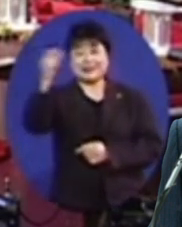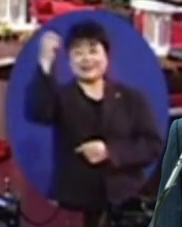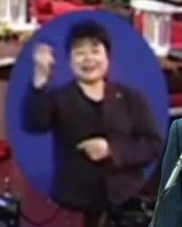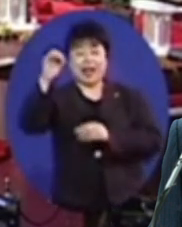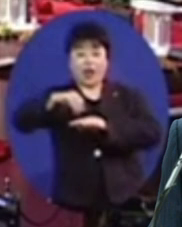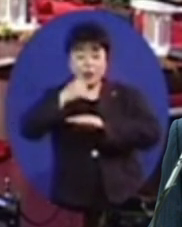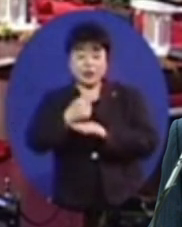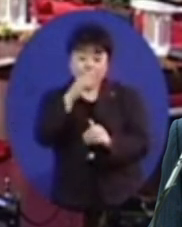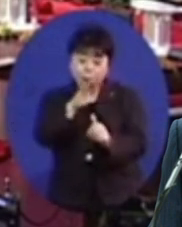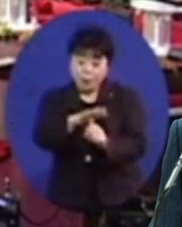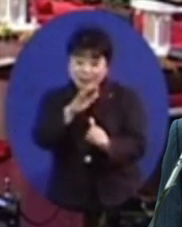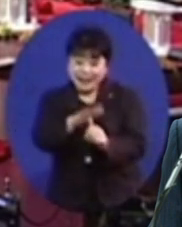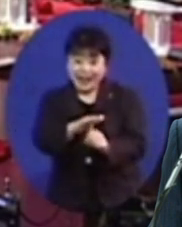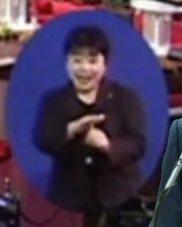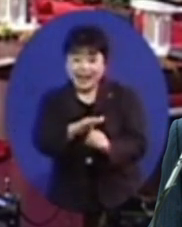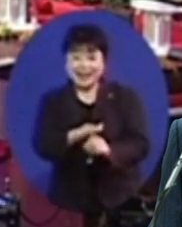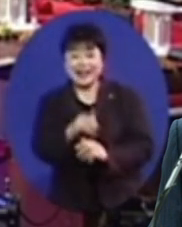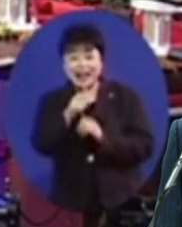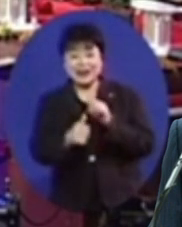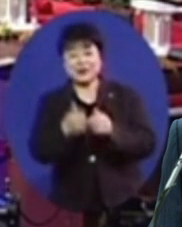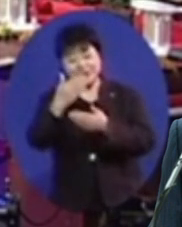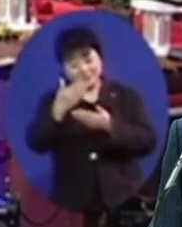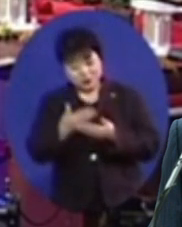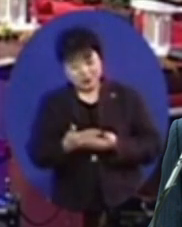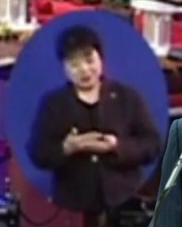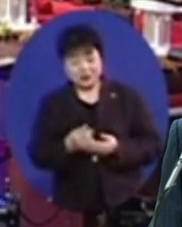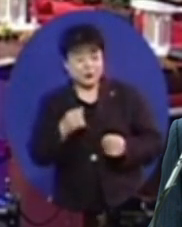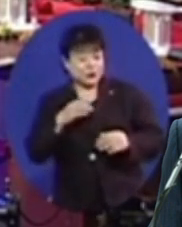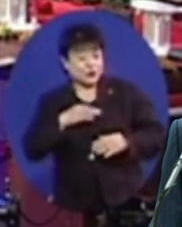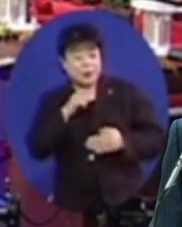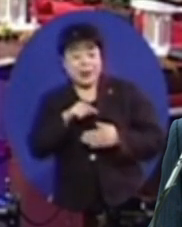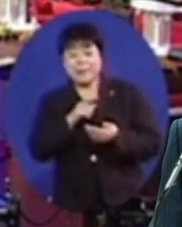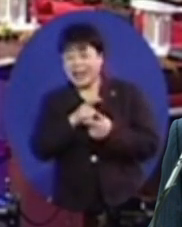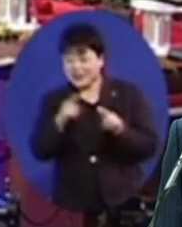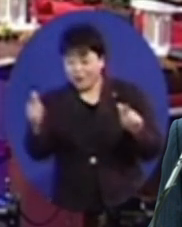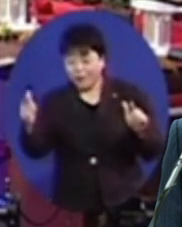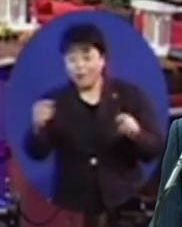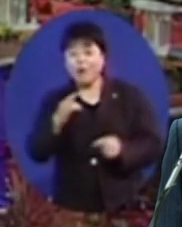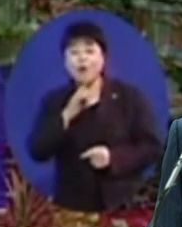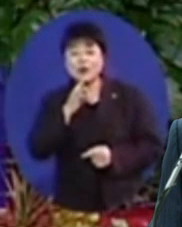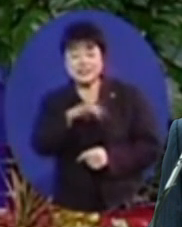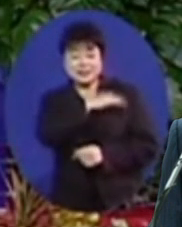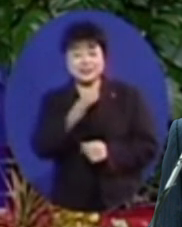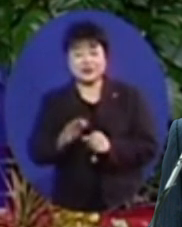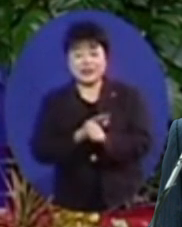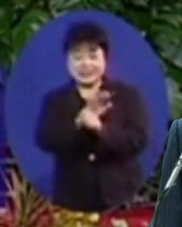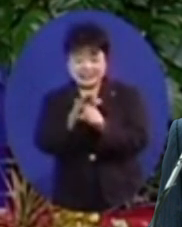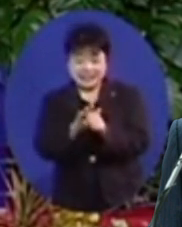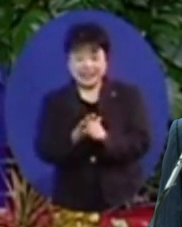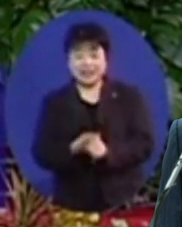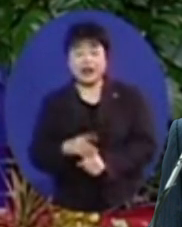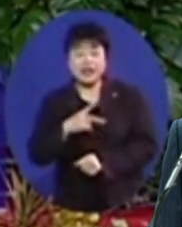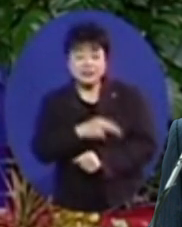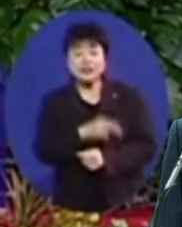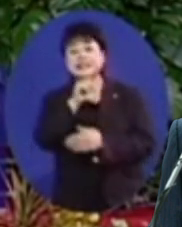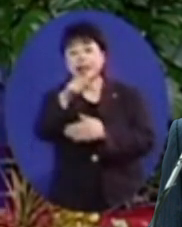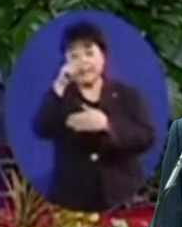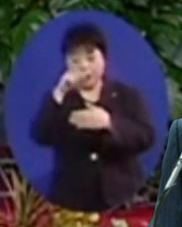디미더후서 1장 7절에 보면 하나님이 우리에게 주신 것은 두려워하는 마음이 아니요 오직 능력과 사랑과 절제하는